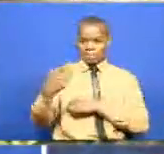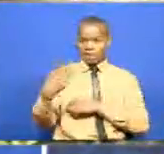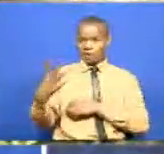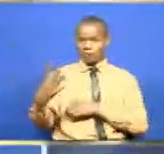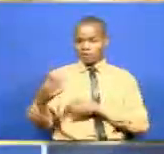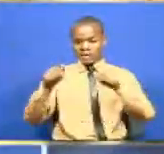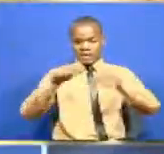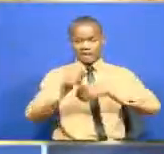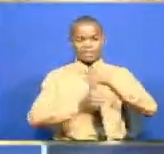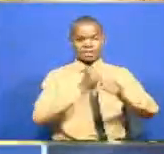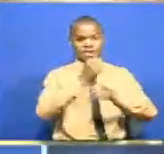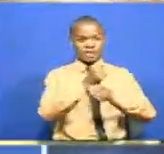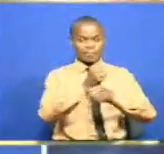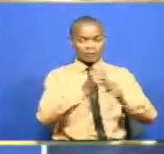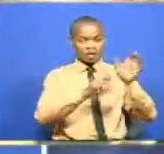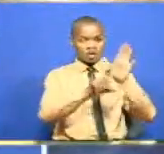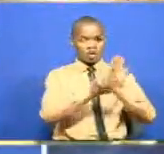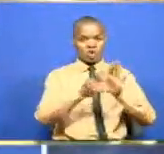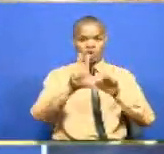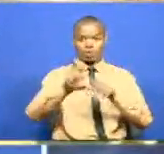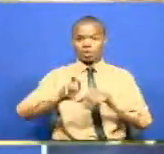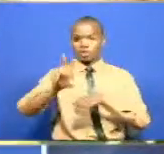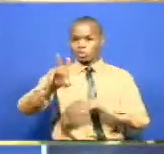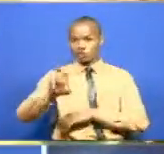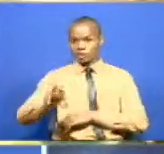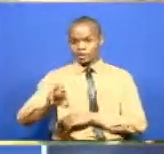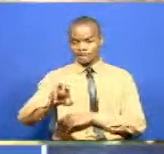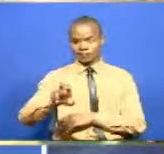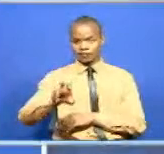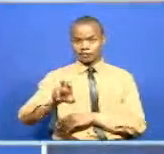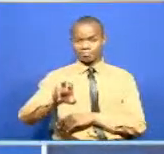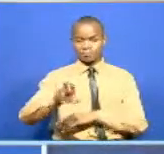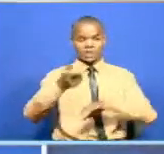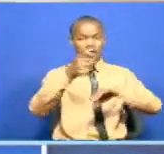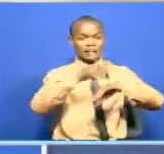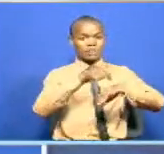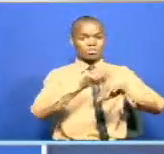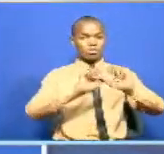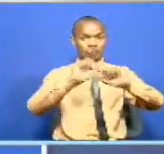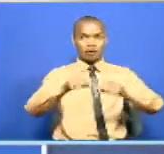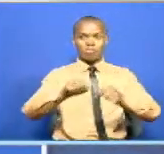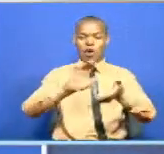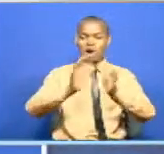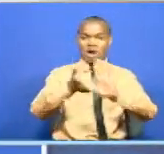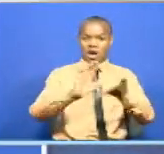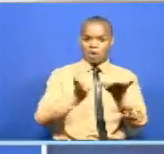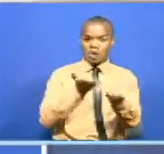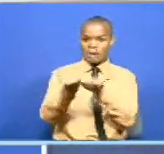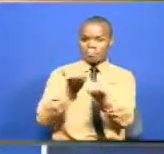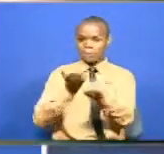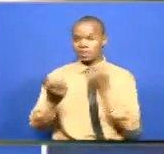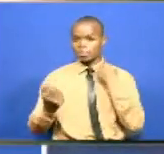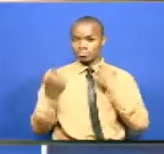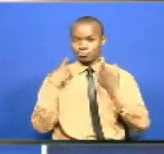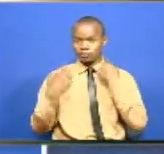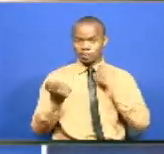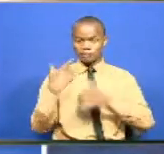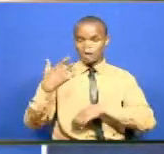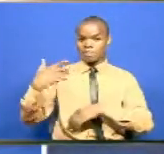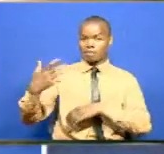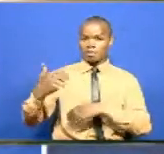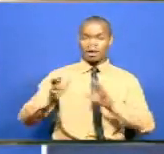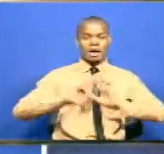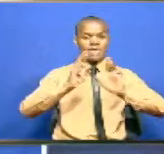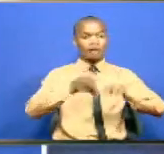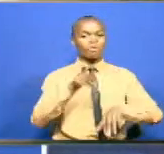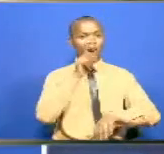sheria za mwaka 2020 za halmashauri ya usimamizi wa masoko ya mtaji kuhusu mauzo ya kahawa zilichapishwa kirasmi na